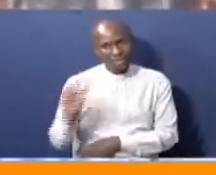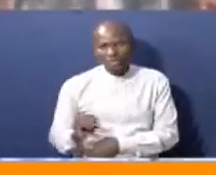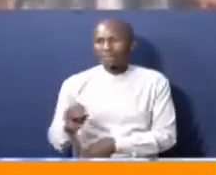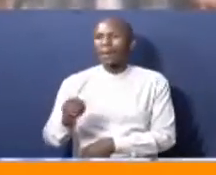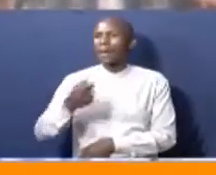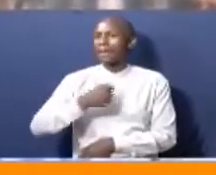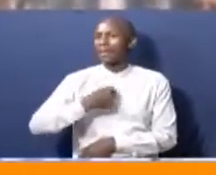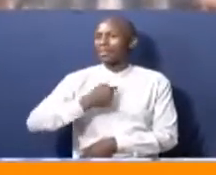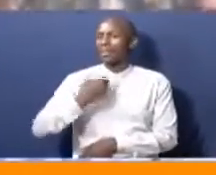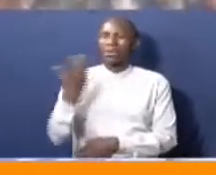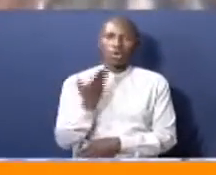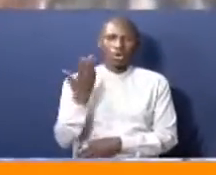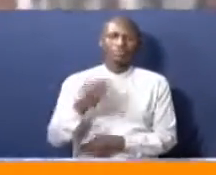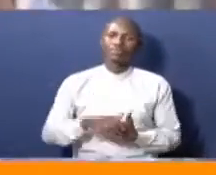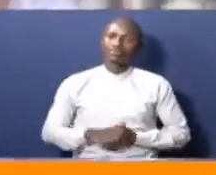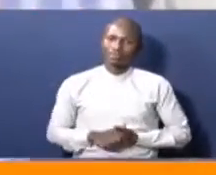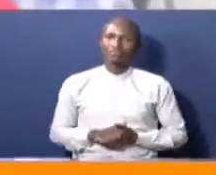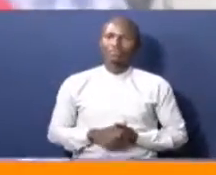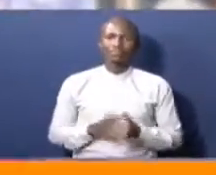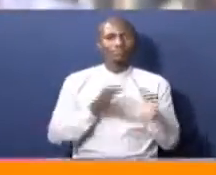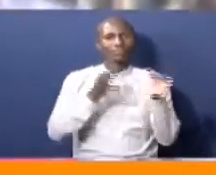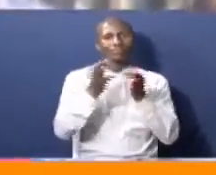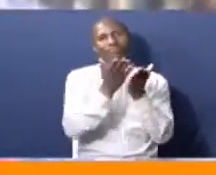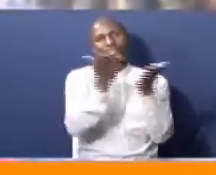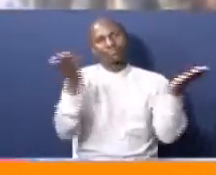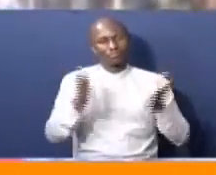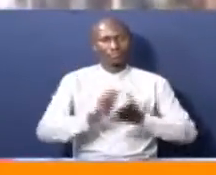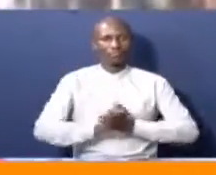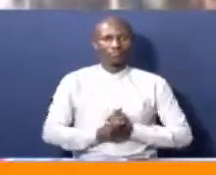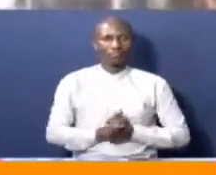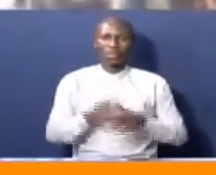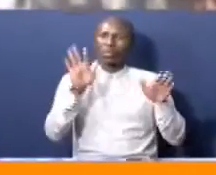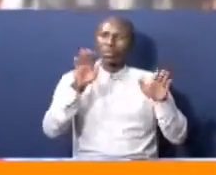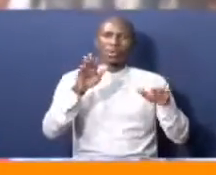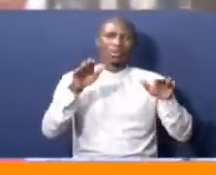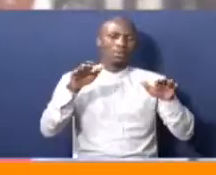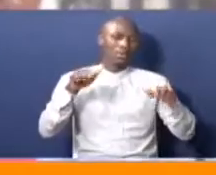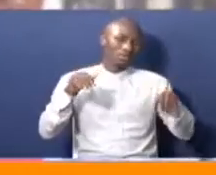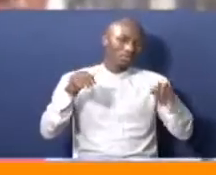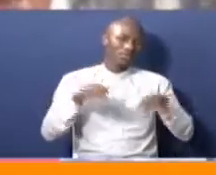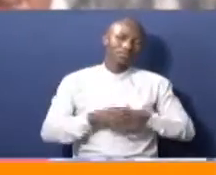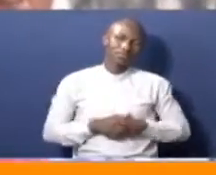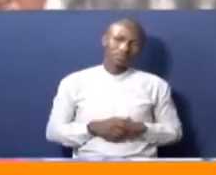Yangu tu kwa kuwaeleza hivi, ngojeni.